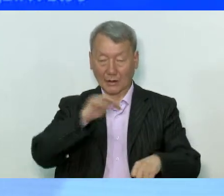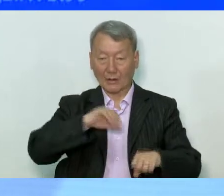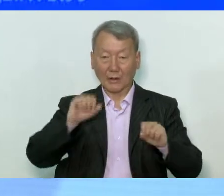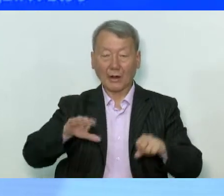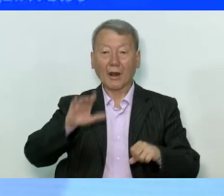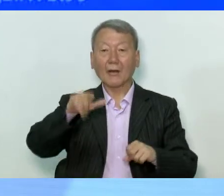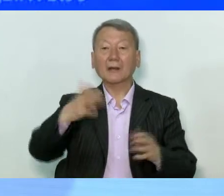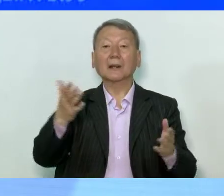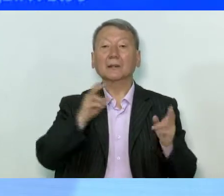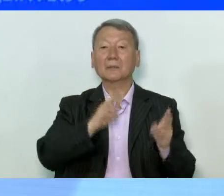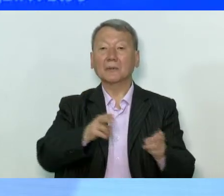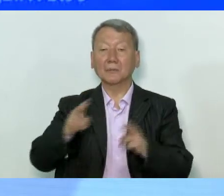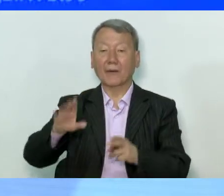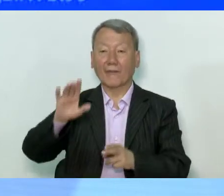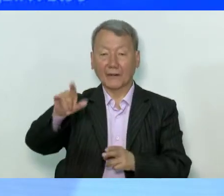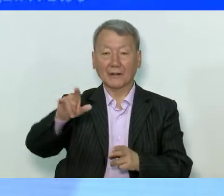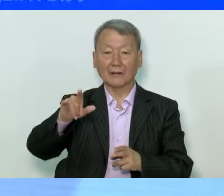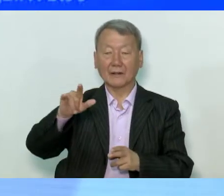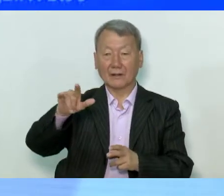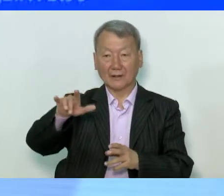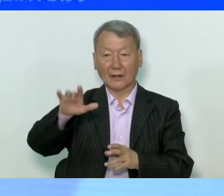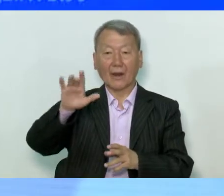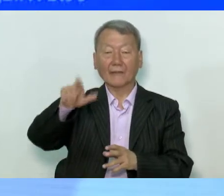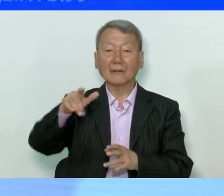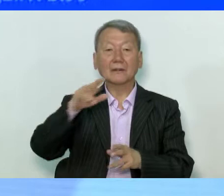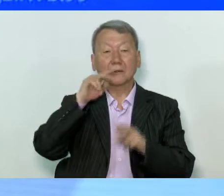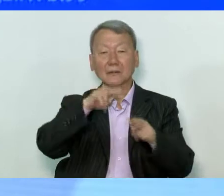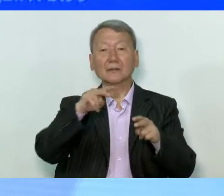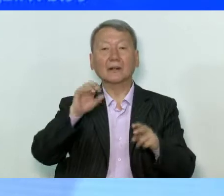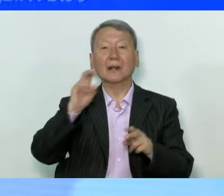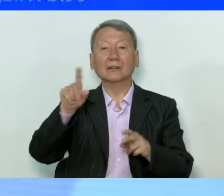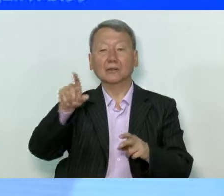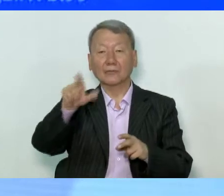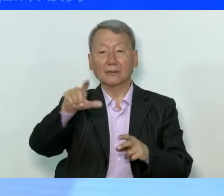тартиби кандай болуп жатат? Сиздерден көзөмөл кандай жүргүзүлүүдө?